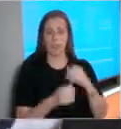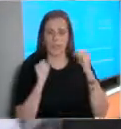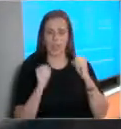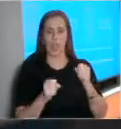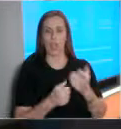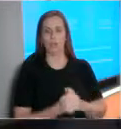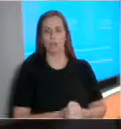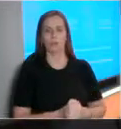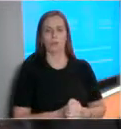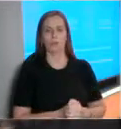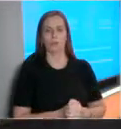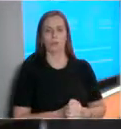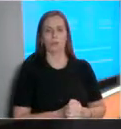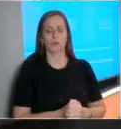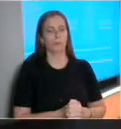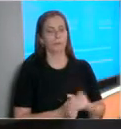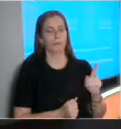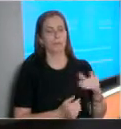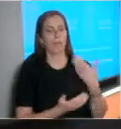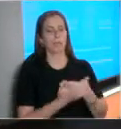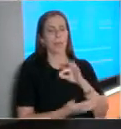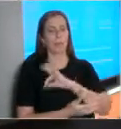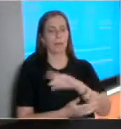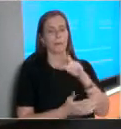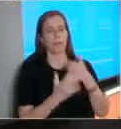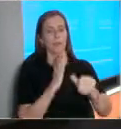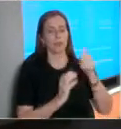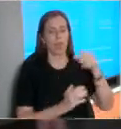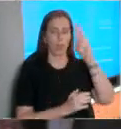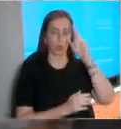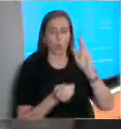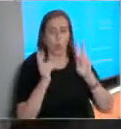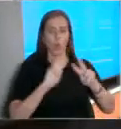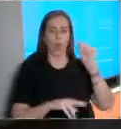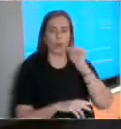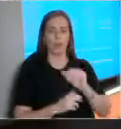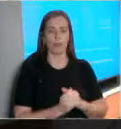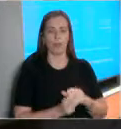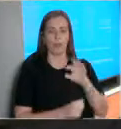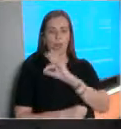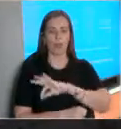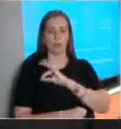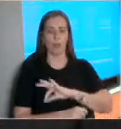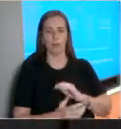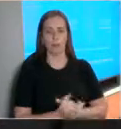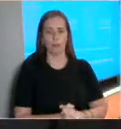הביטחוני. אוקיי, המתווה של ליברמן, מי התקפל קודם? הליכוד או כחול לבן? ליברמן.